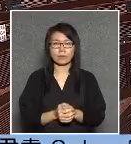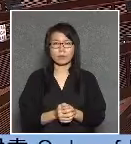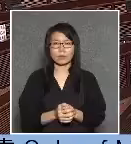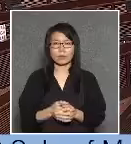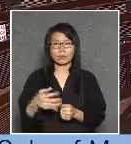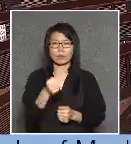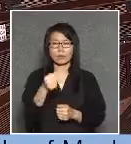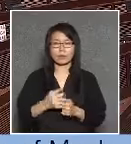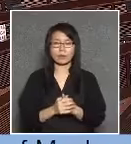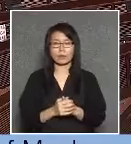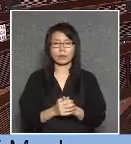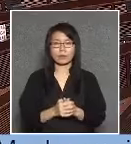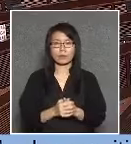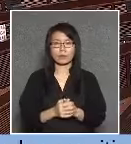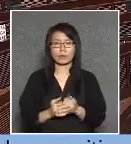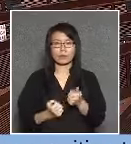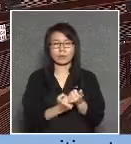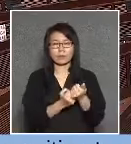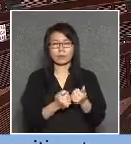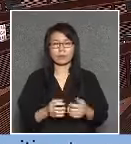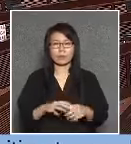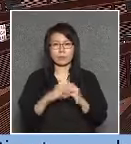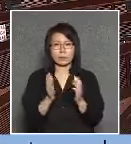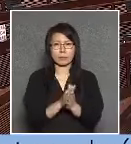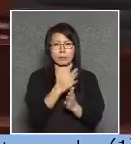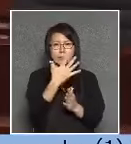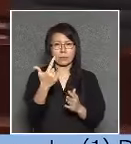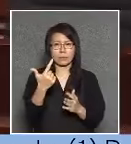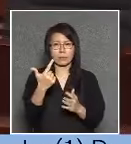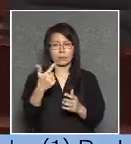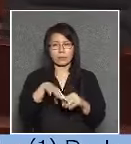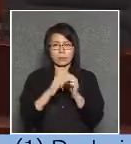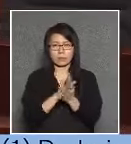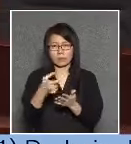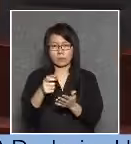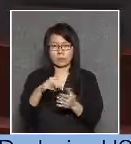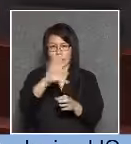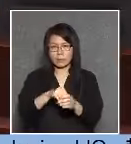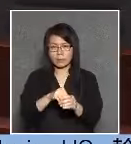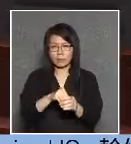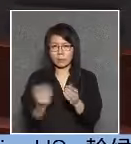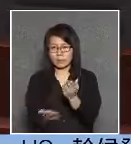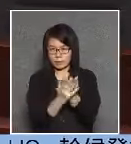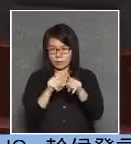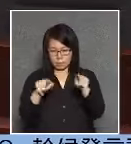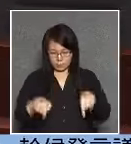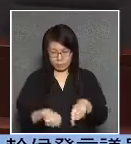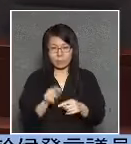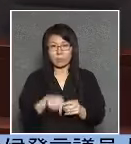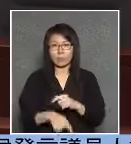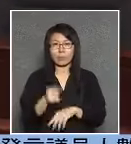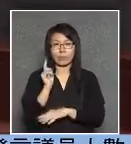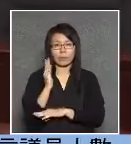主席，我支持將58個總目的款項納入附表，這是我的第一個說